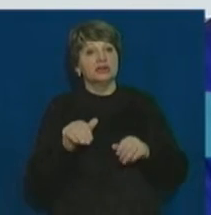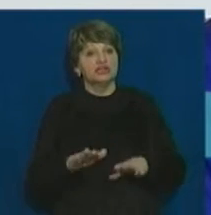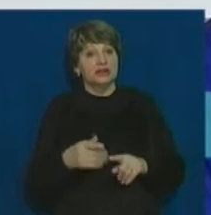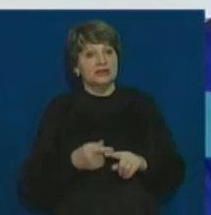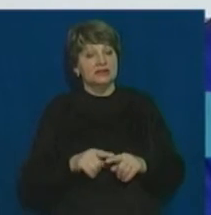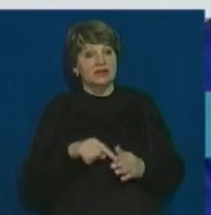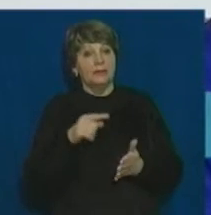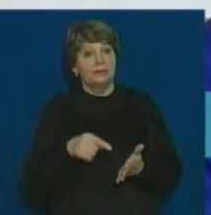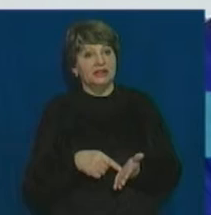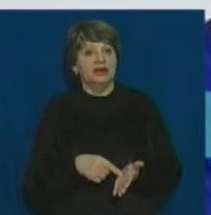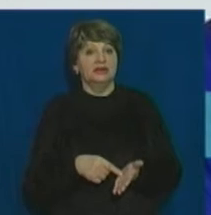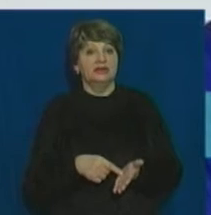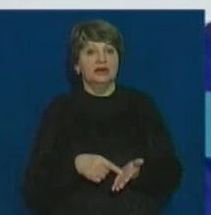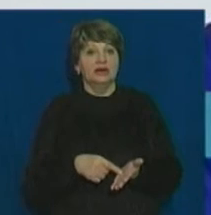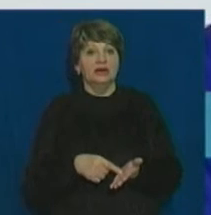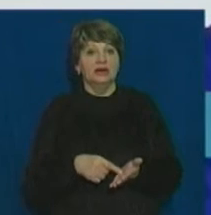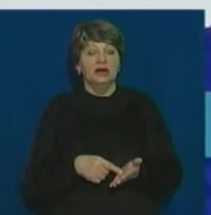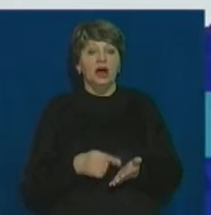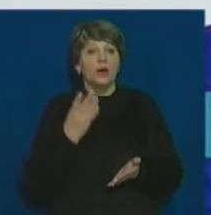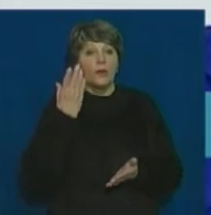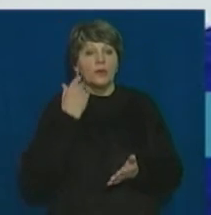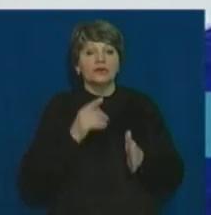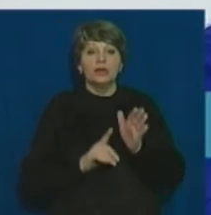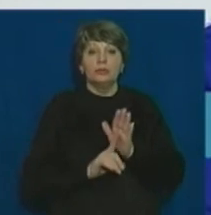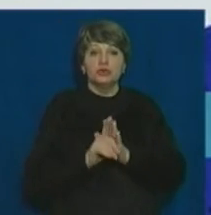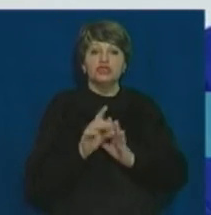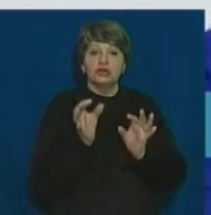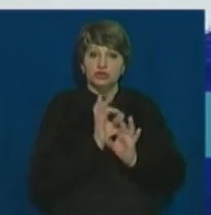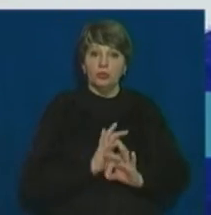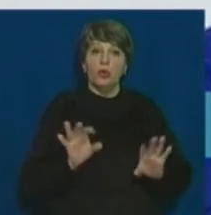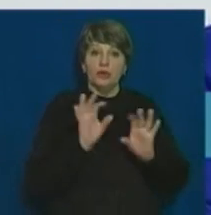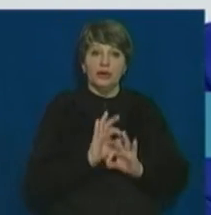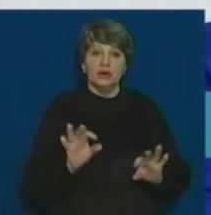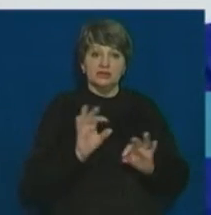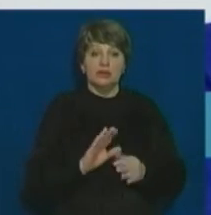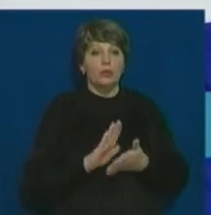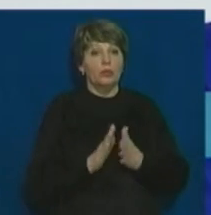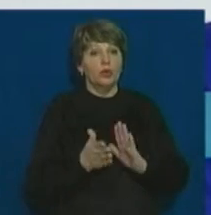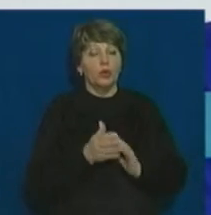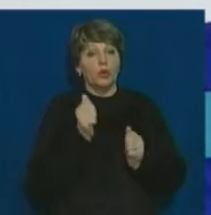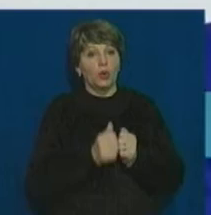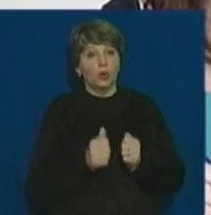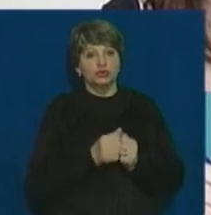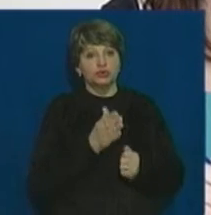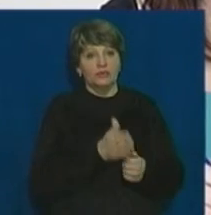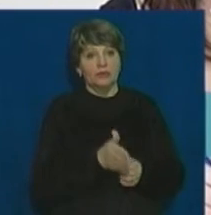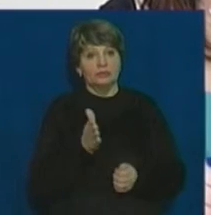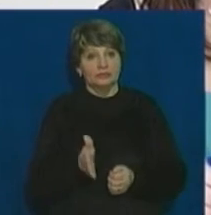що, якби, це коли ти починаєш пояснювати позицію кожного, да,